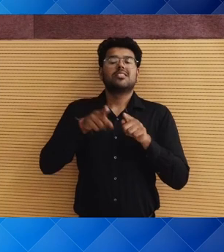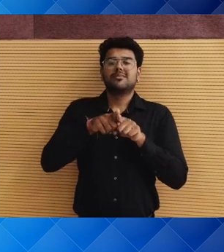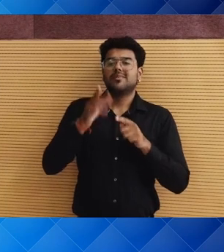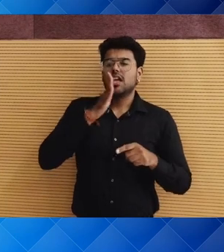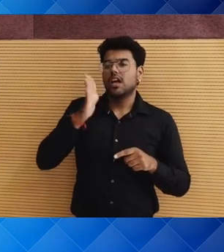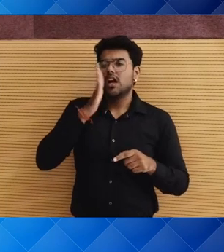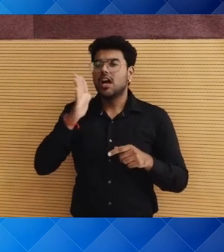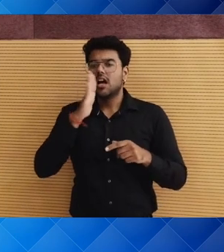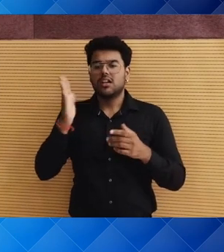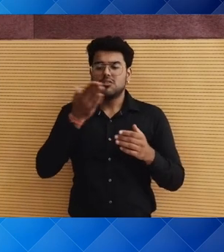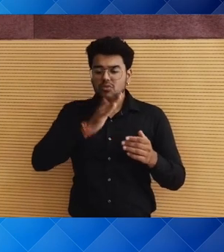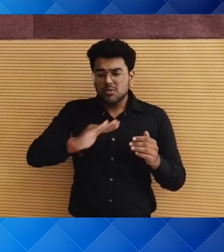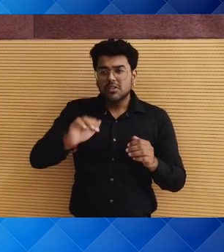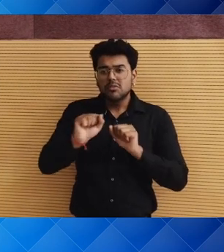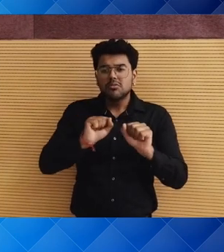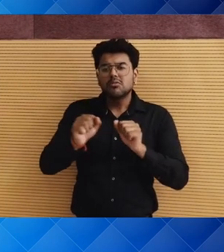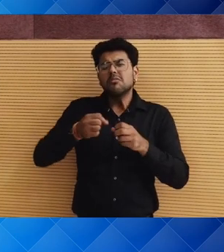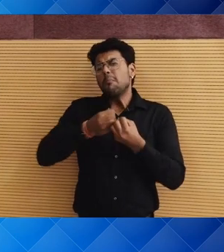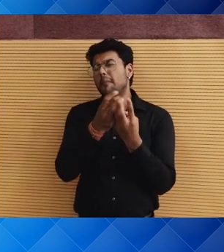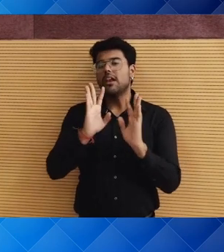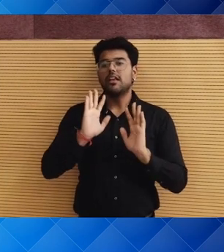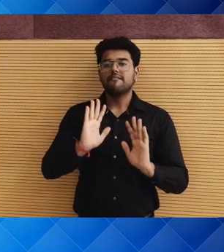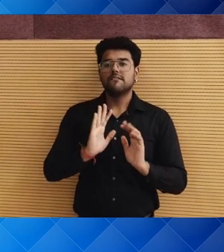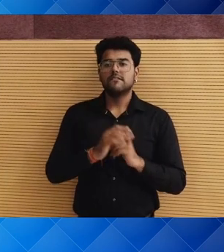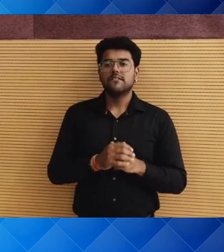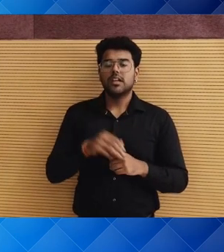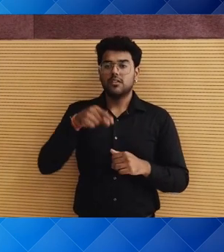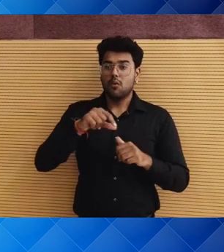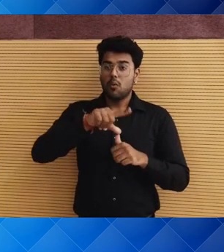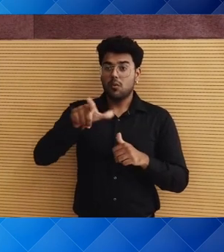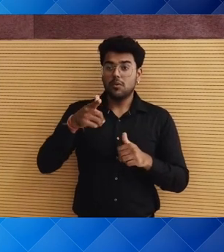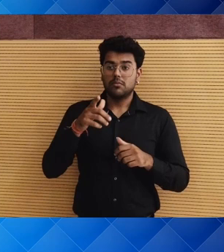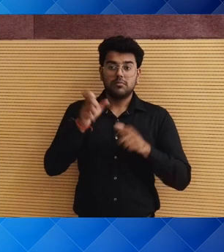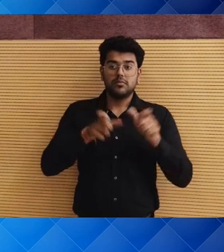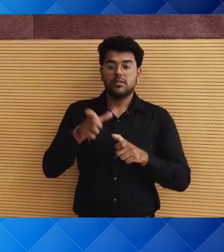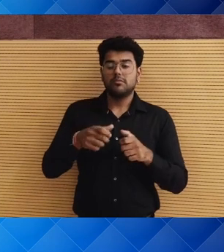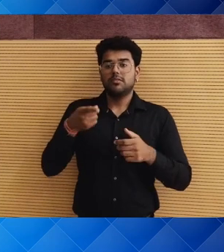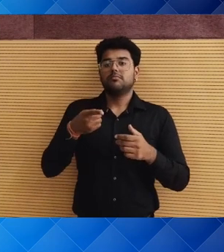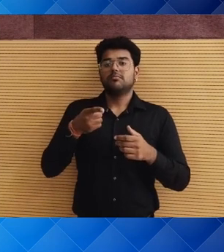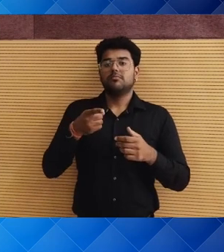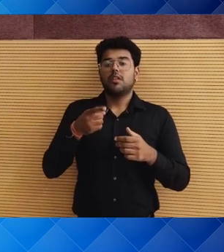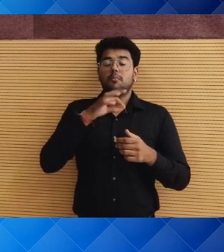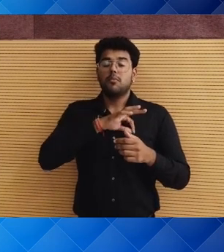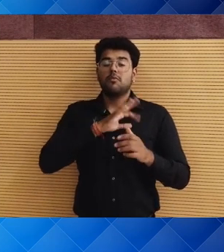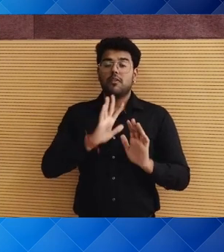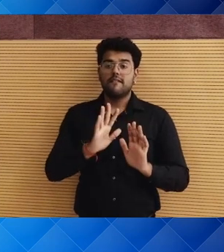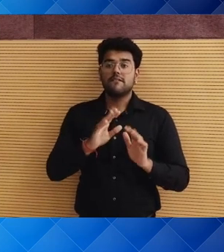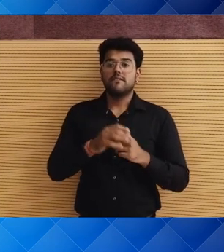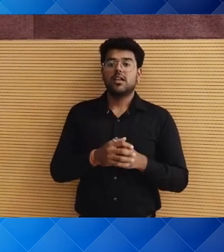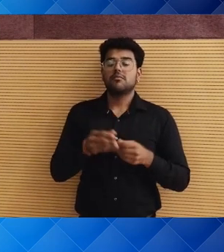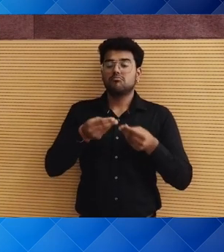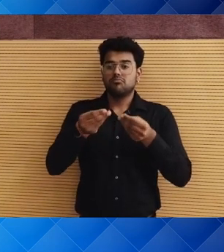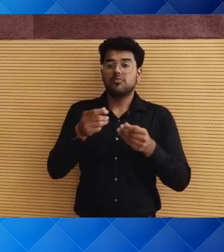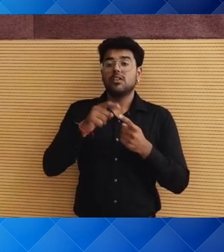ऐसे पेडागोजी अनेक आ चुका है, ये सारे लोगों को अभी सुविधा होगा ये पब्लिक डोमेन